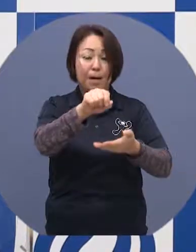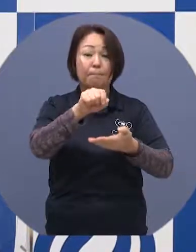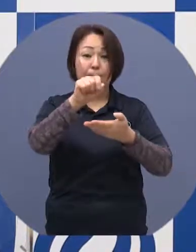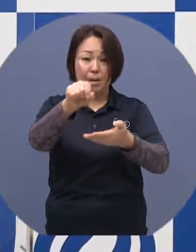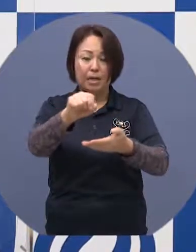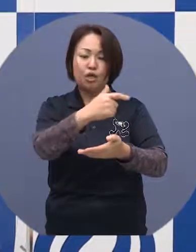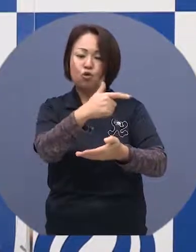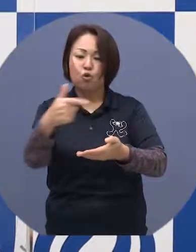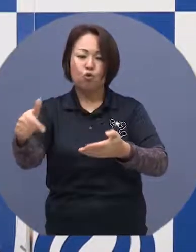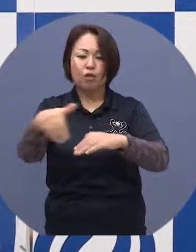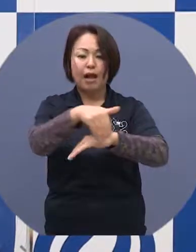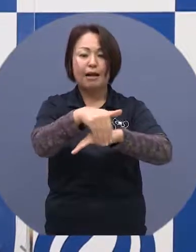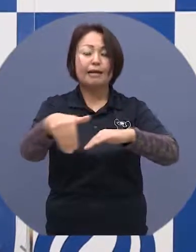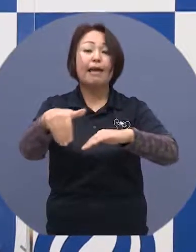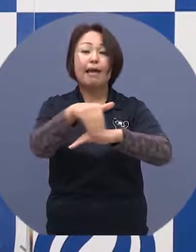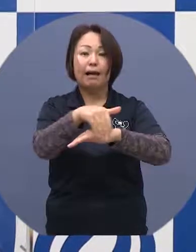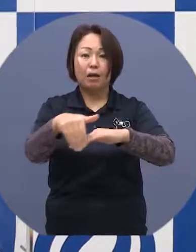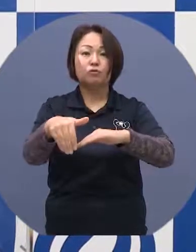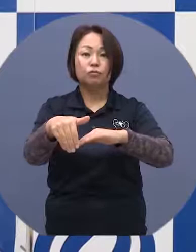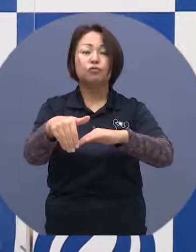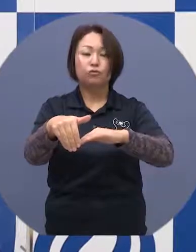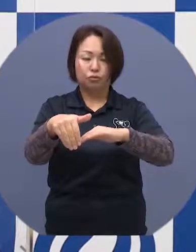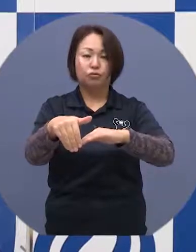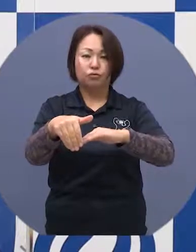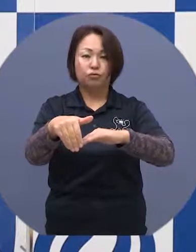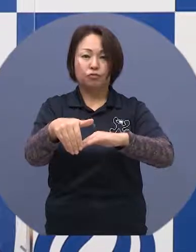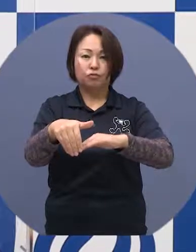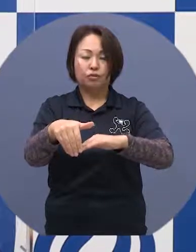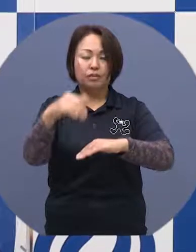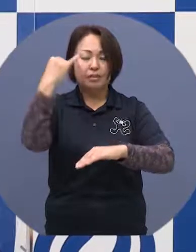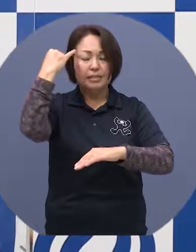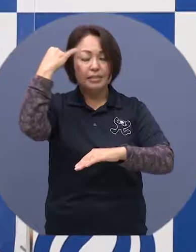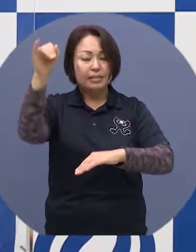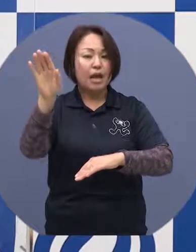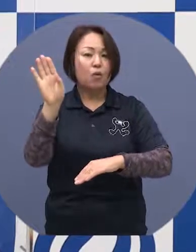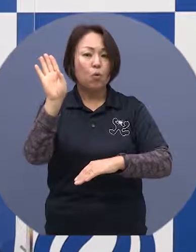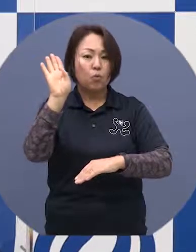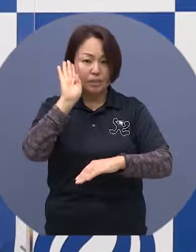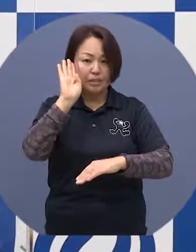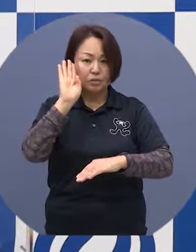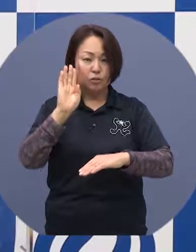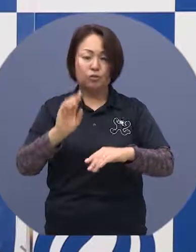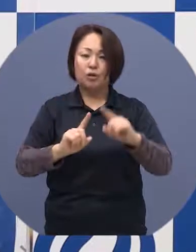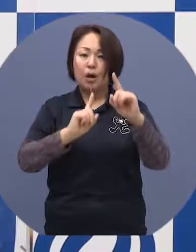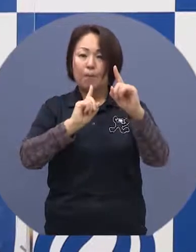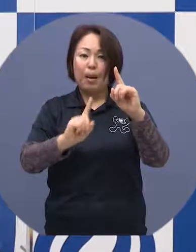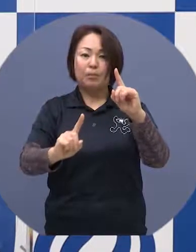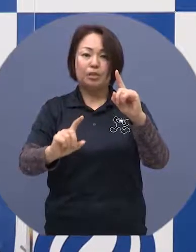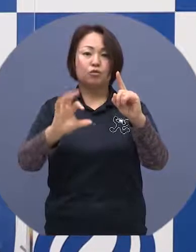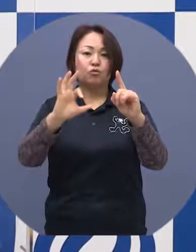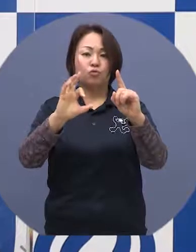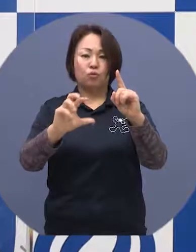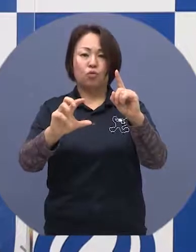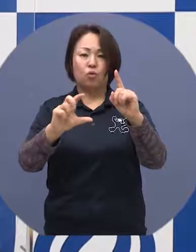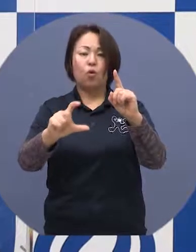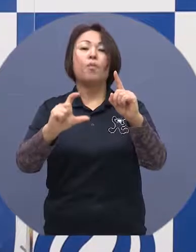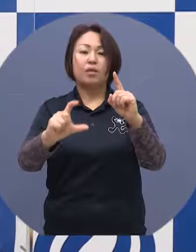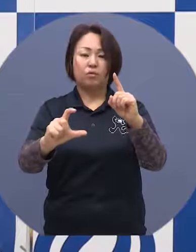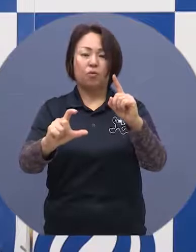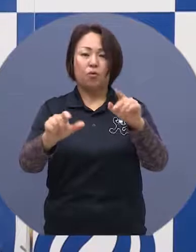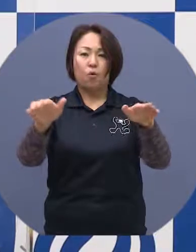計画のですねそれについていけを加害をするアプリコメント実証させていただいております